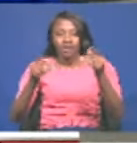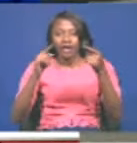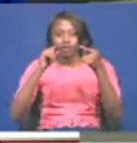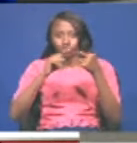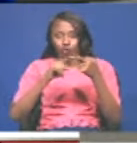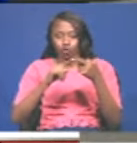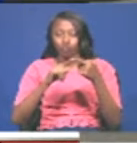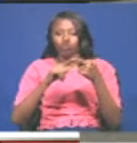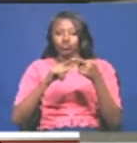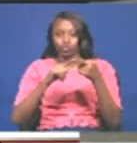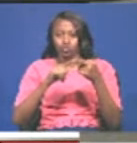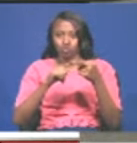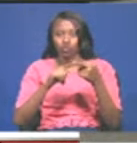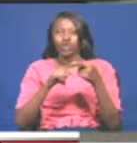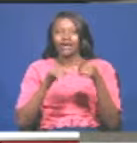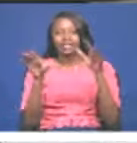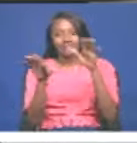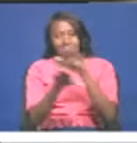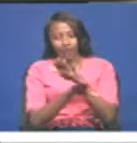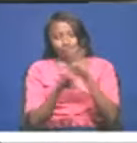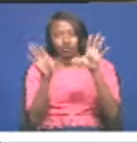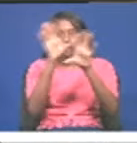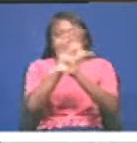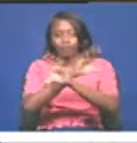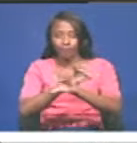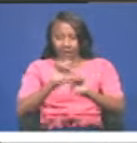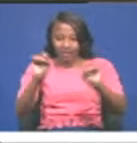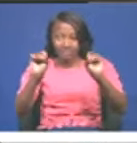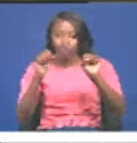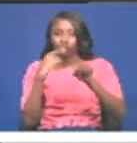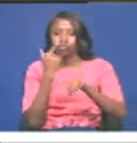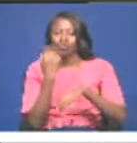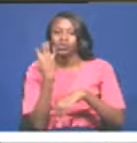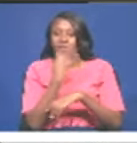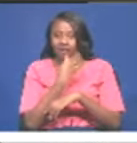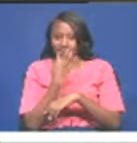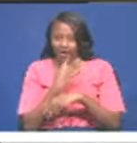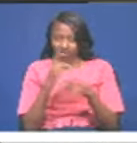wameweza kupewa naibu rais ambaye ni Rigathi Gachagua, na vile vile